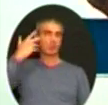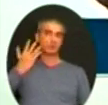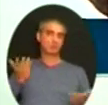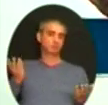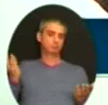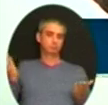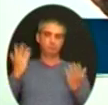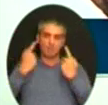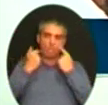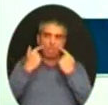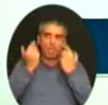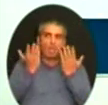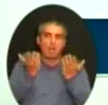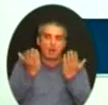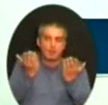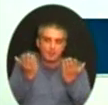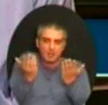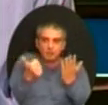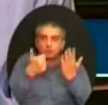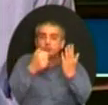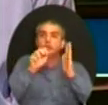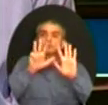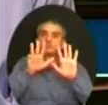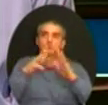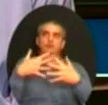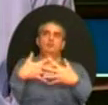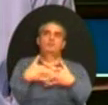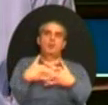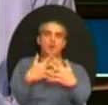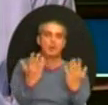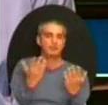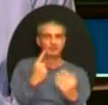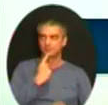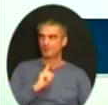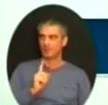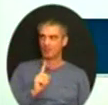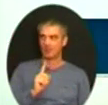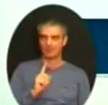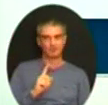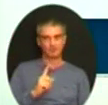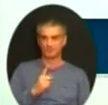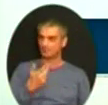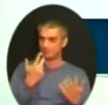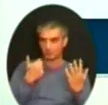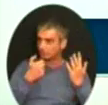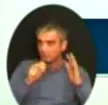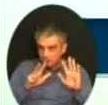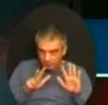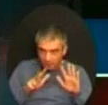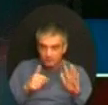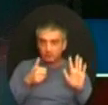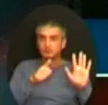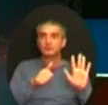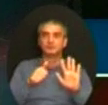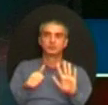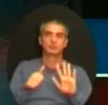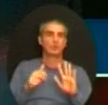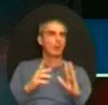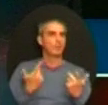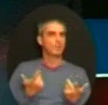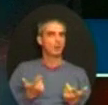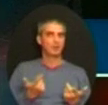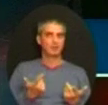כיזוז, על מה הם מייללים כאילו? הם 69 בקואליציה. לא. מה? 68? לא, לא. 66.